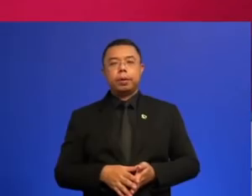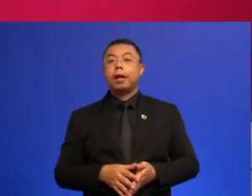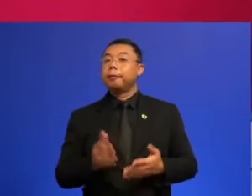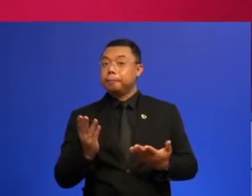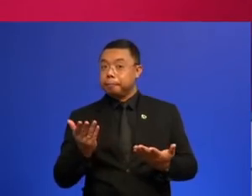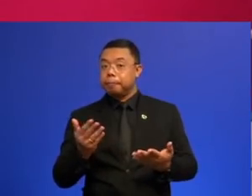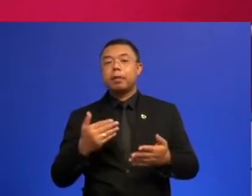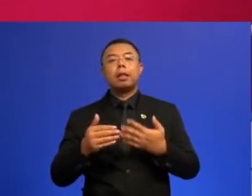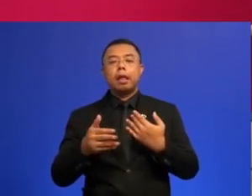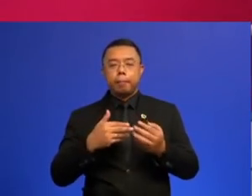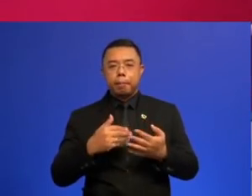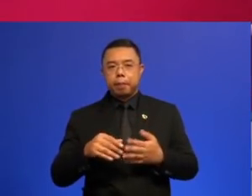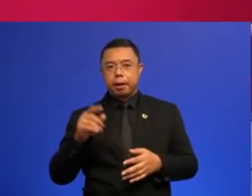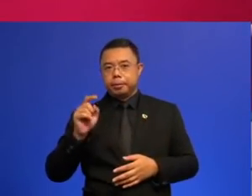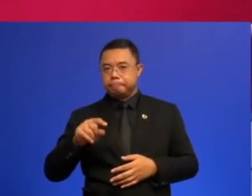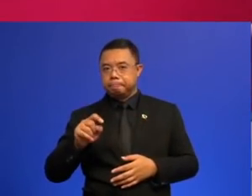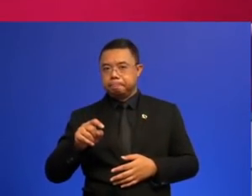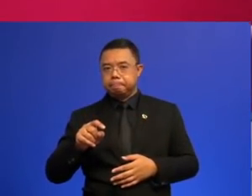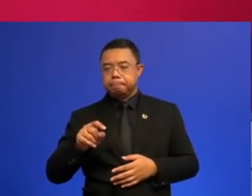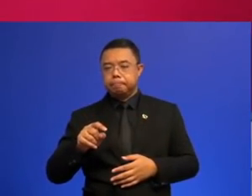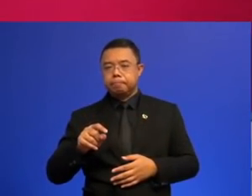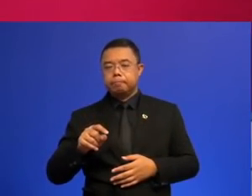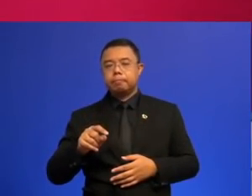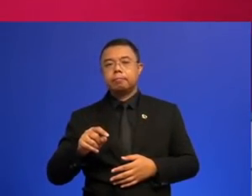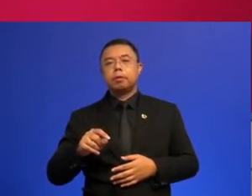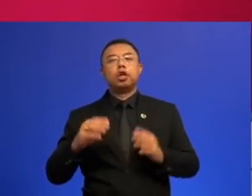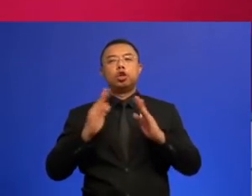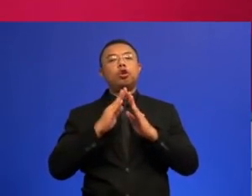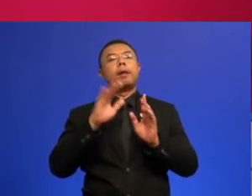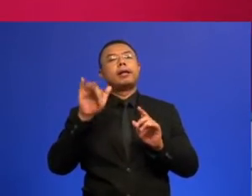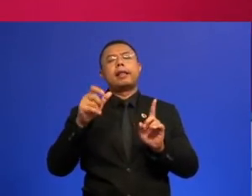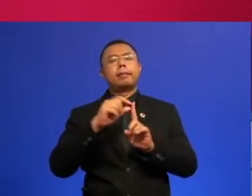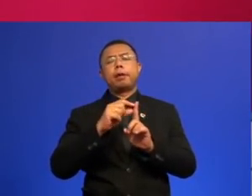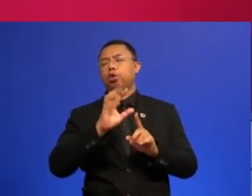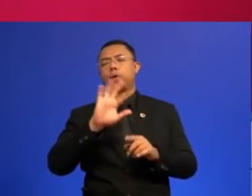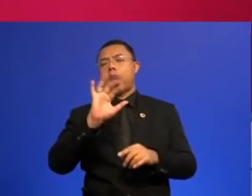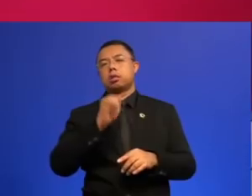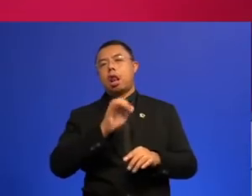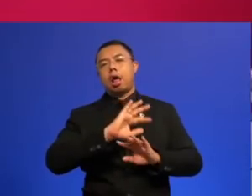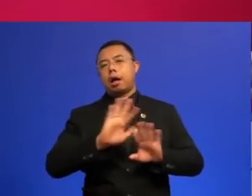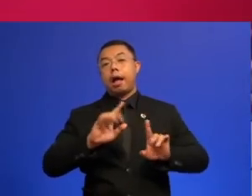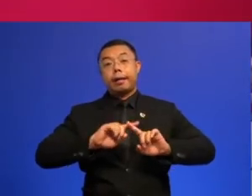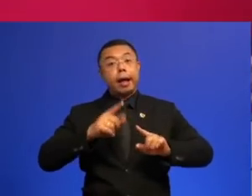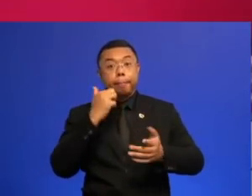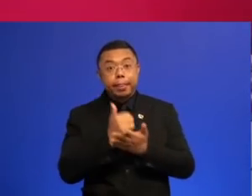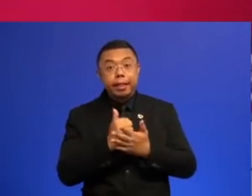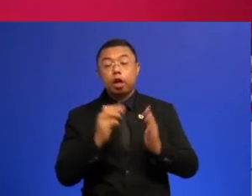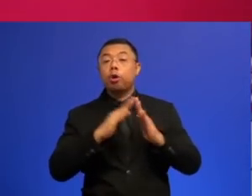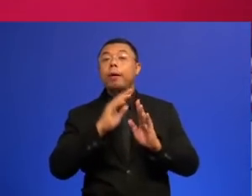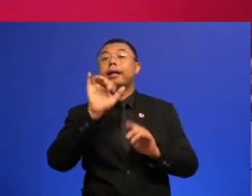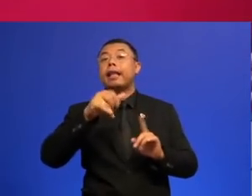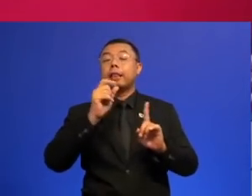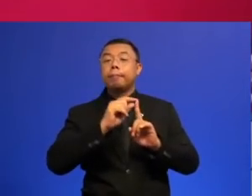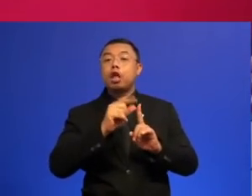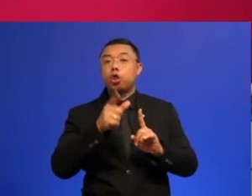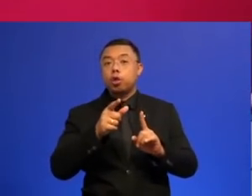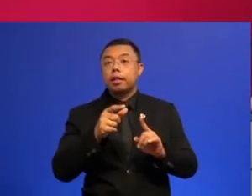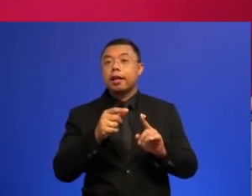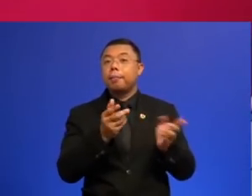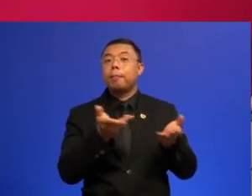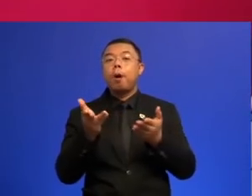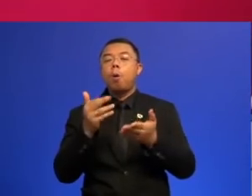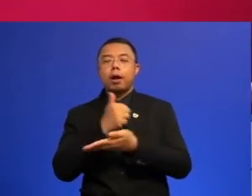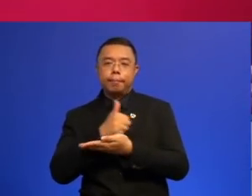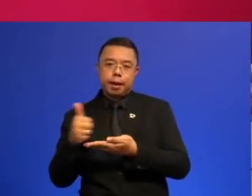Jadi enggak apa-apa ini di rumah yatim piatu itu enggak salah. Asal rumah yatim piatunya membawa